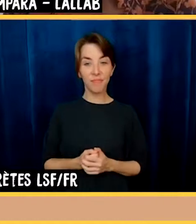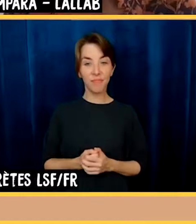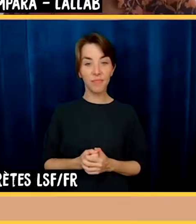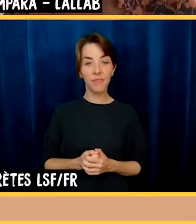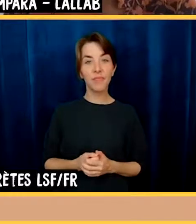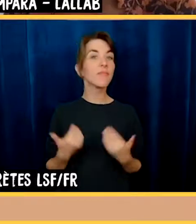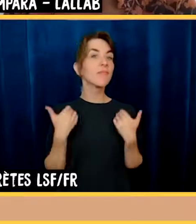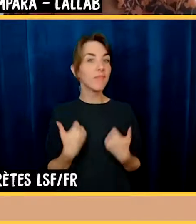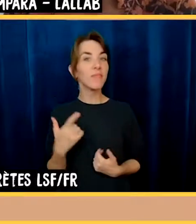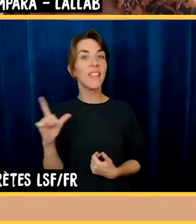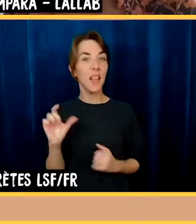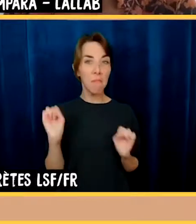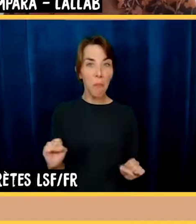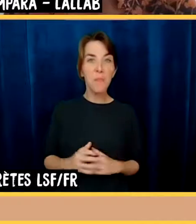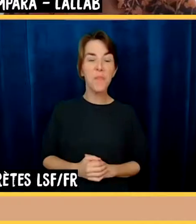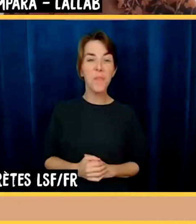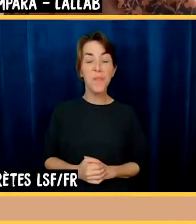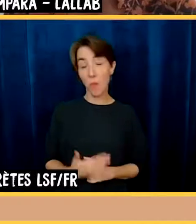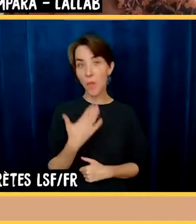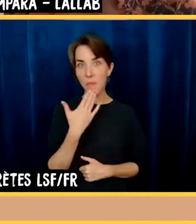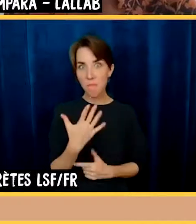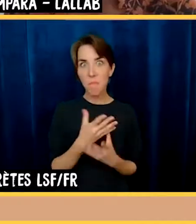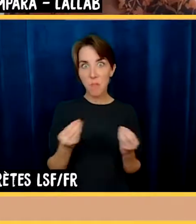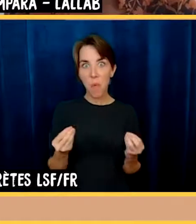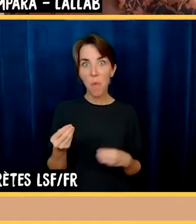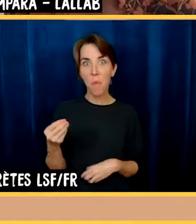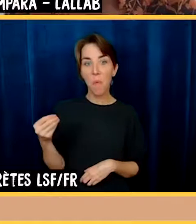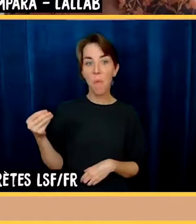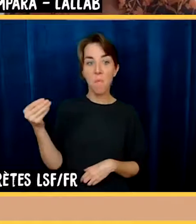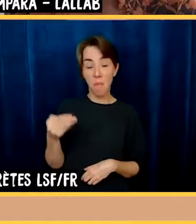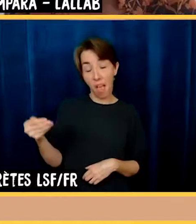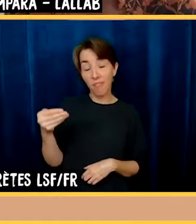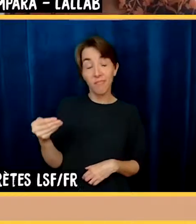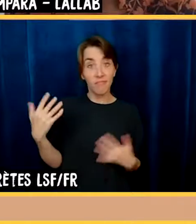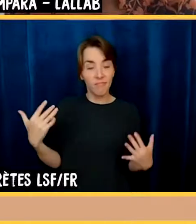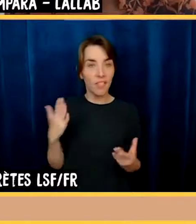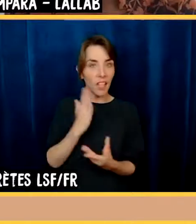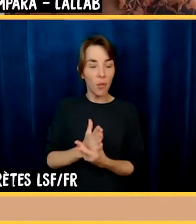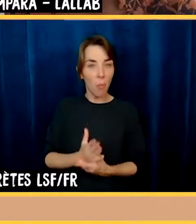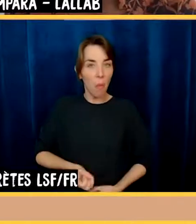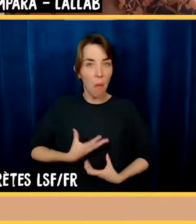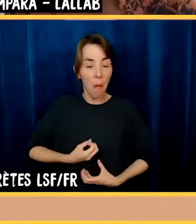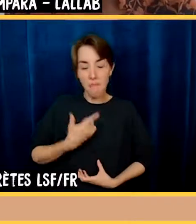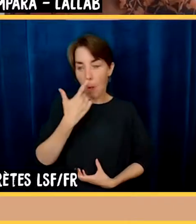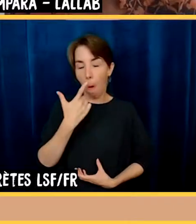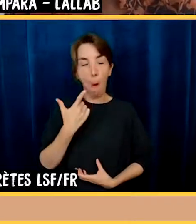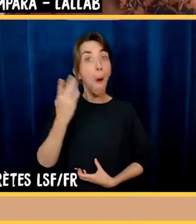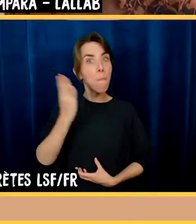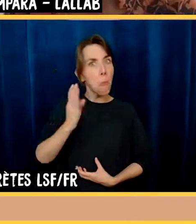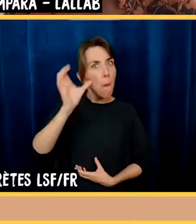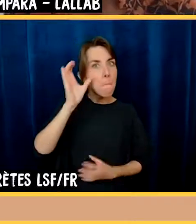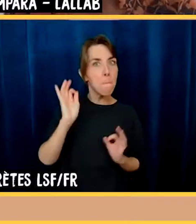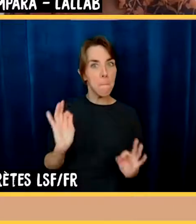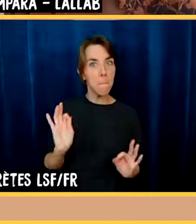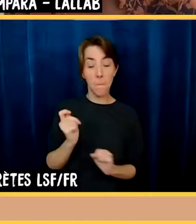Je veux bien prendre la parole. Déjà, merci beaucoup, Mah. Vraiment, intervention plus que nécessaire.